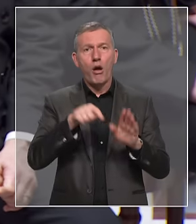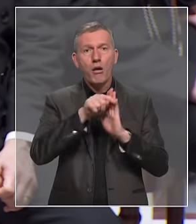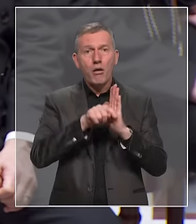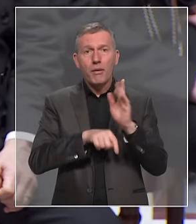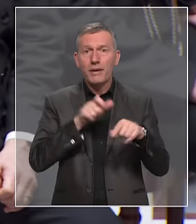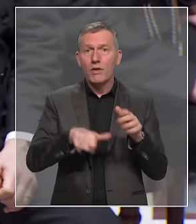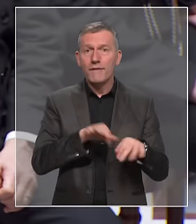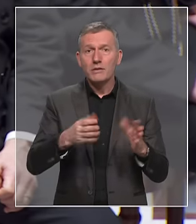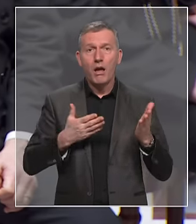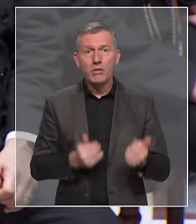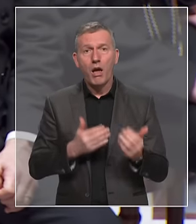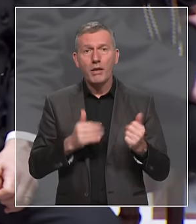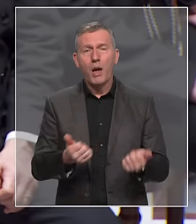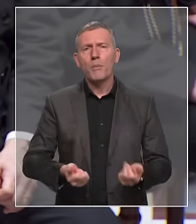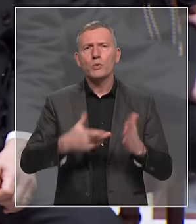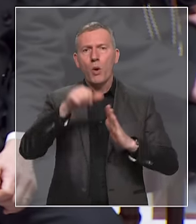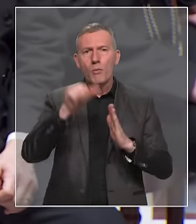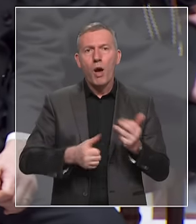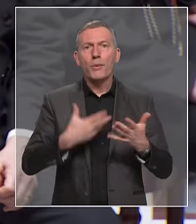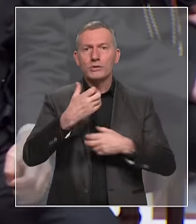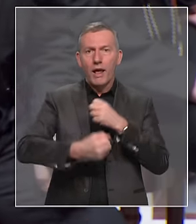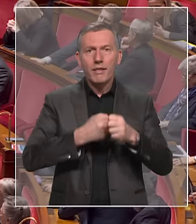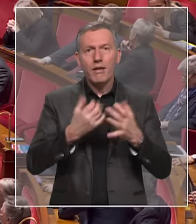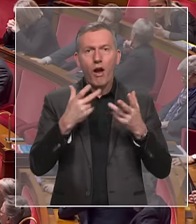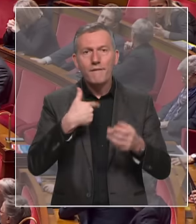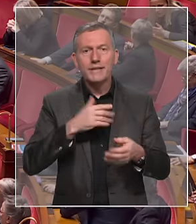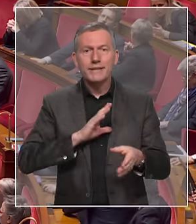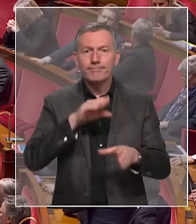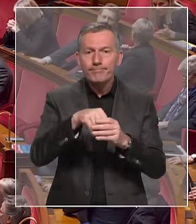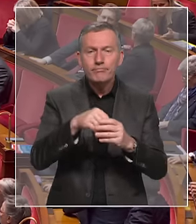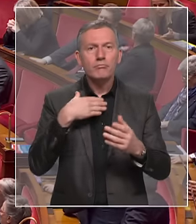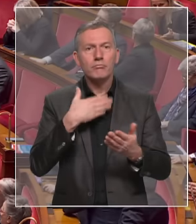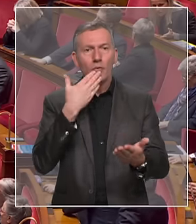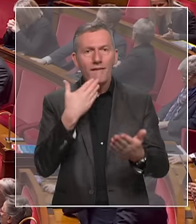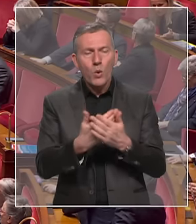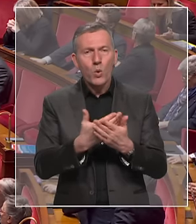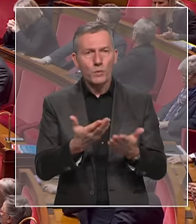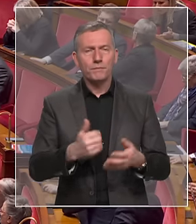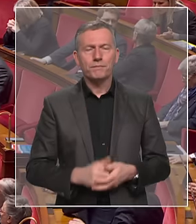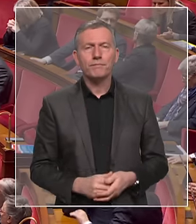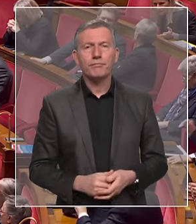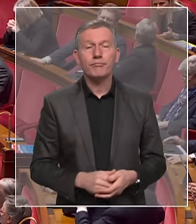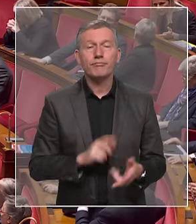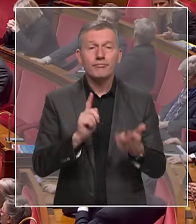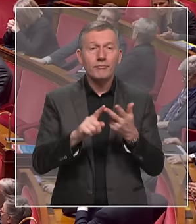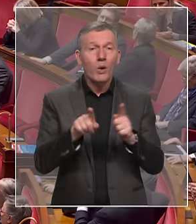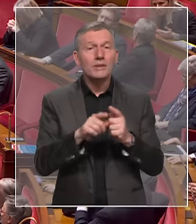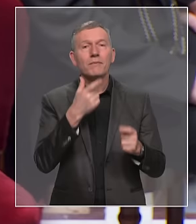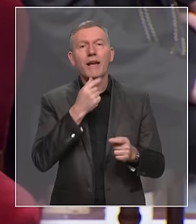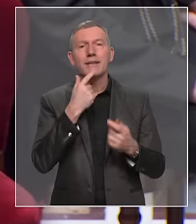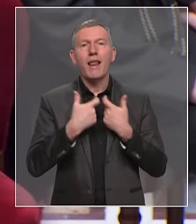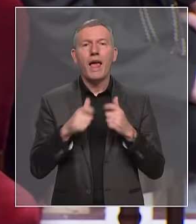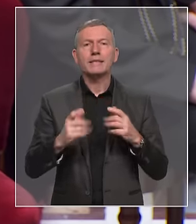parfois attendent pendant des mois, voire des années, qui aimeraient, eux, pouvoir accéder à un rendez-vous. Ensuite, il y a faciliter l'accès aux soins